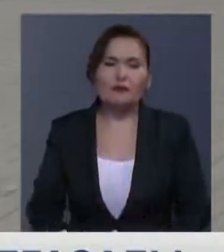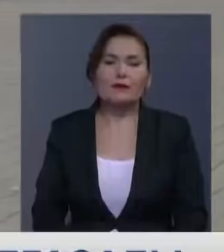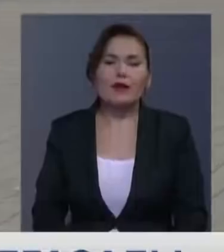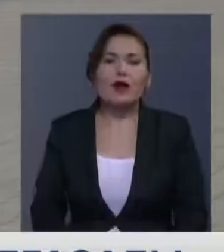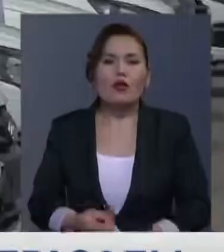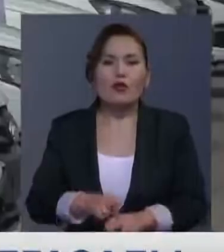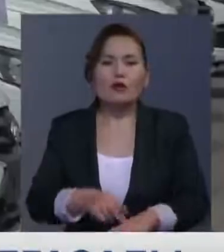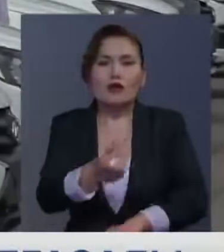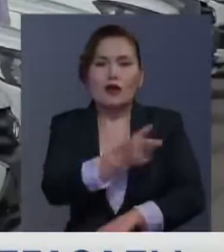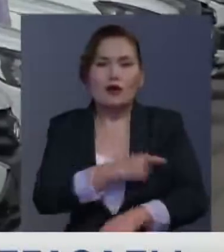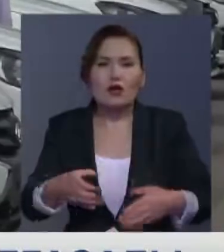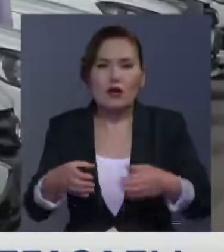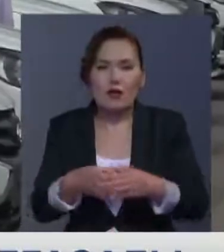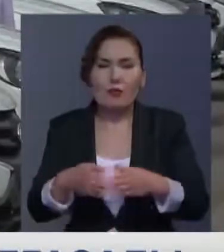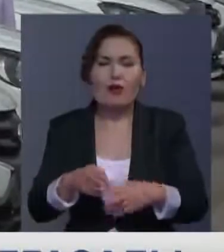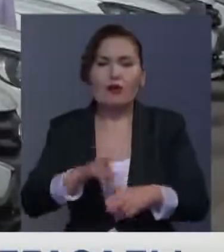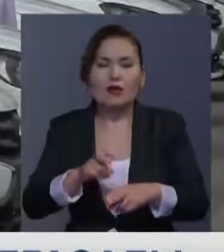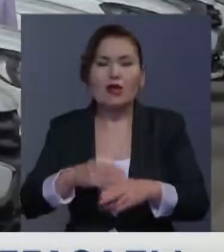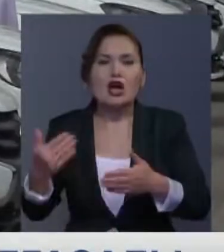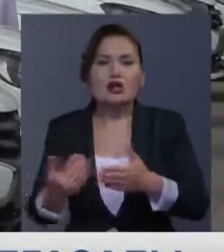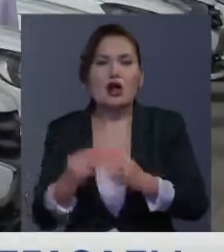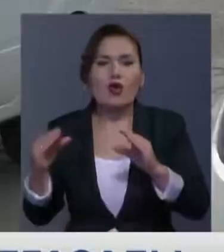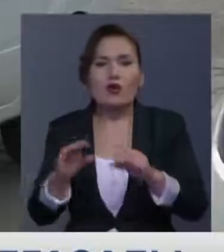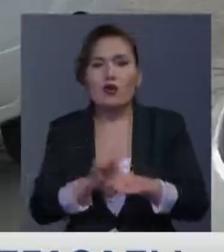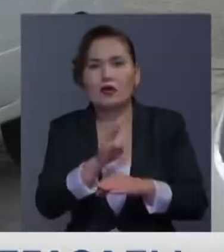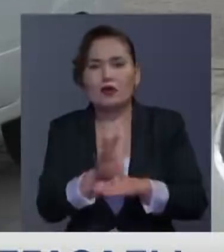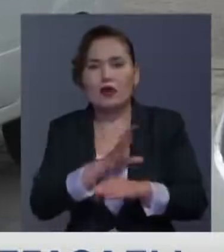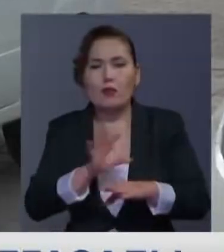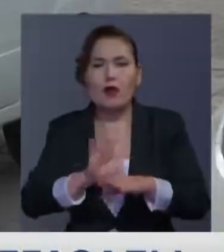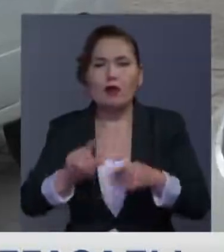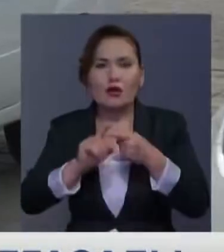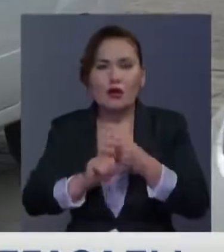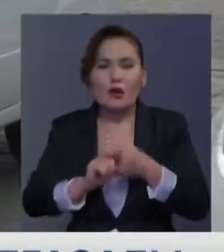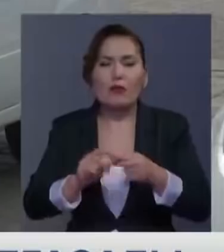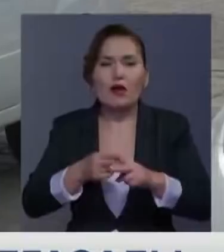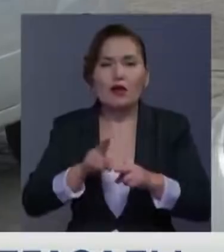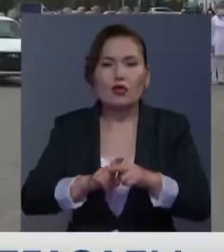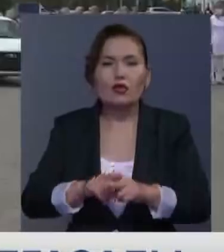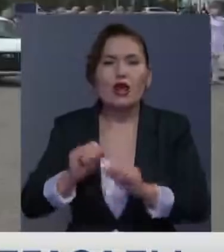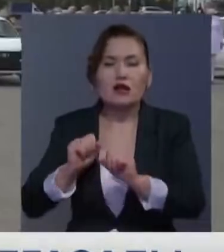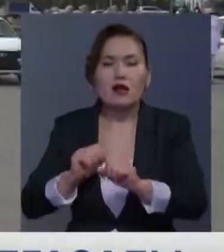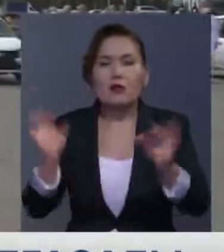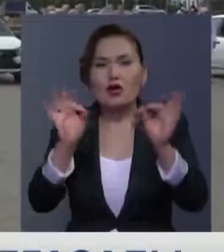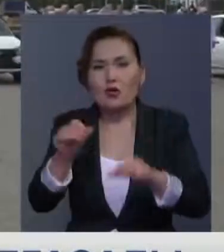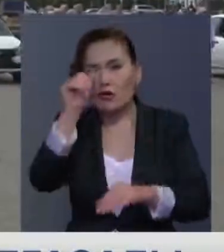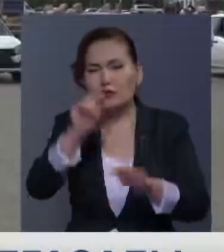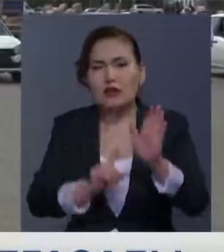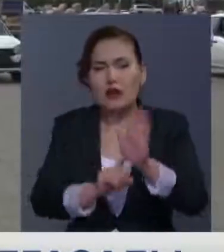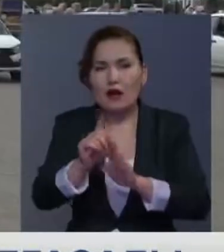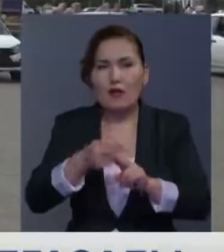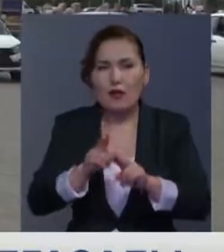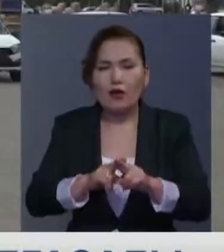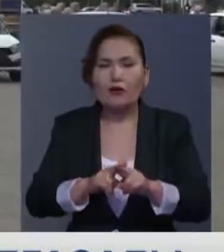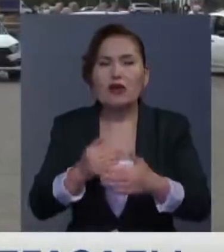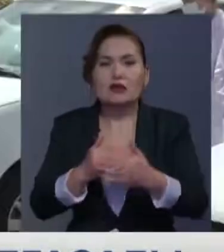бригадалар жаңа көліктермен қамтылды. Қазір медицина қызметкерлері жұқпалы дерттің күзде болуы ықтимал, екінші толқынына дайындалып